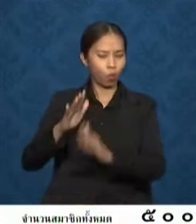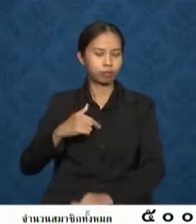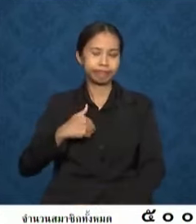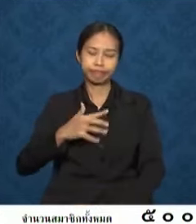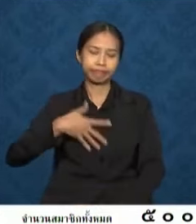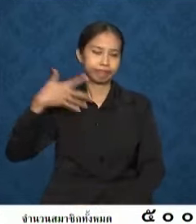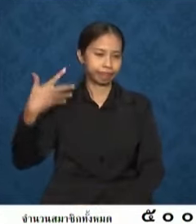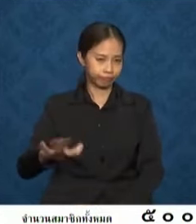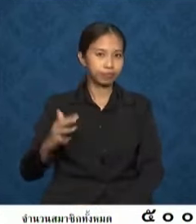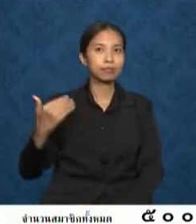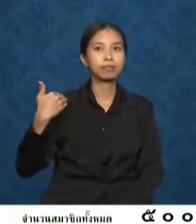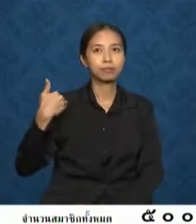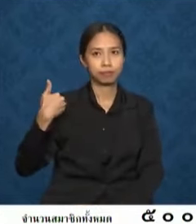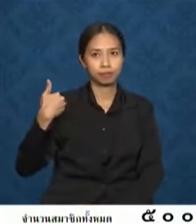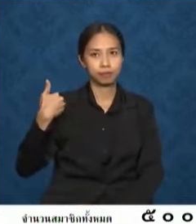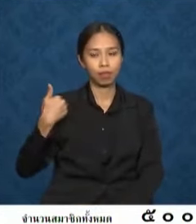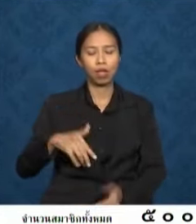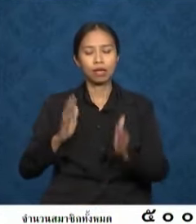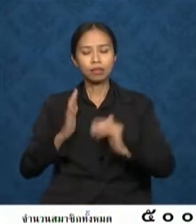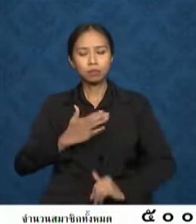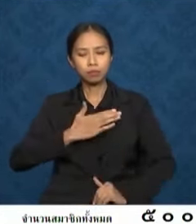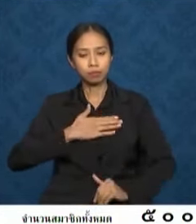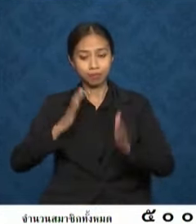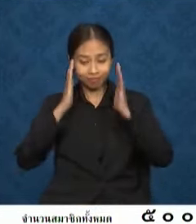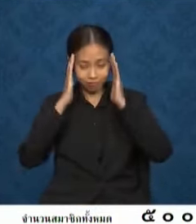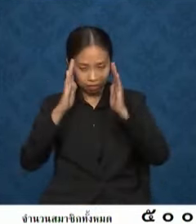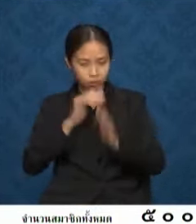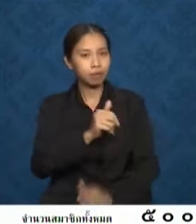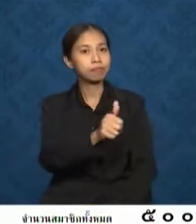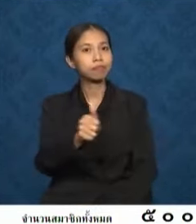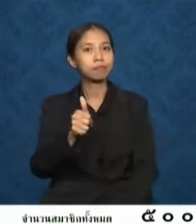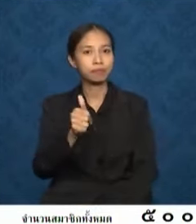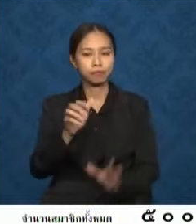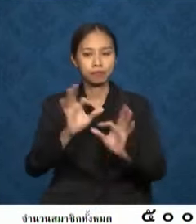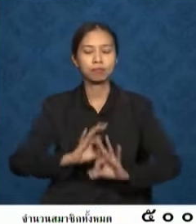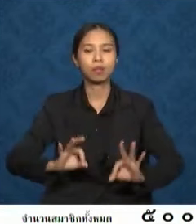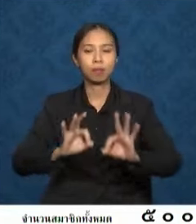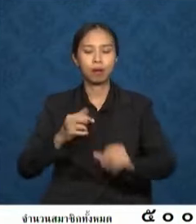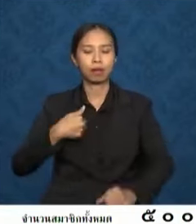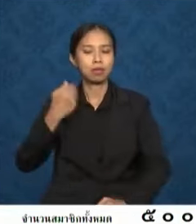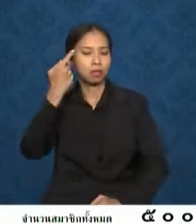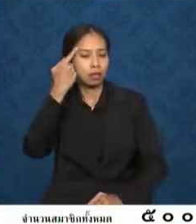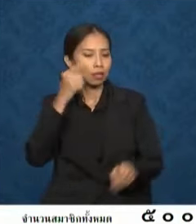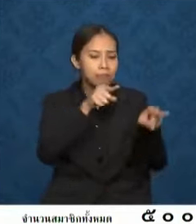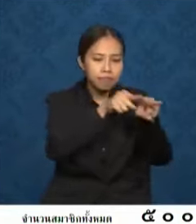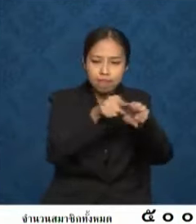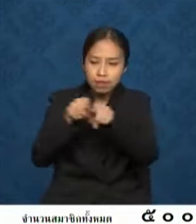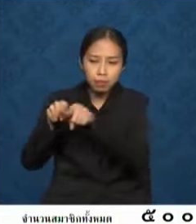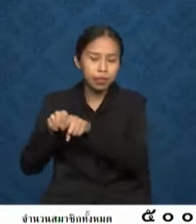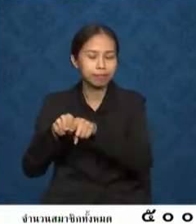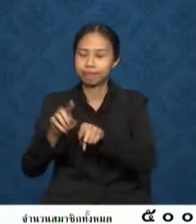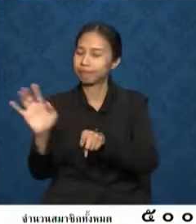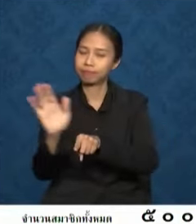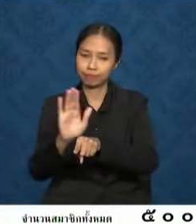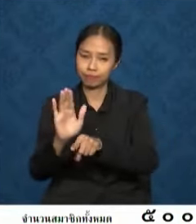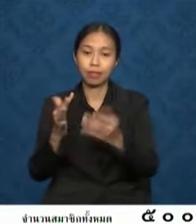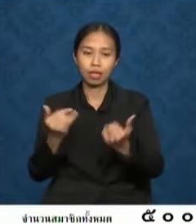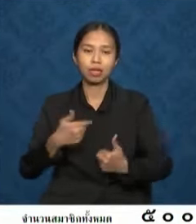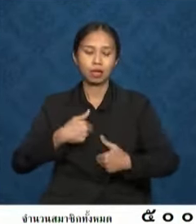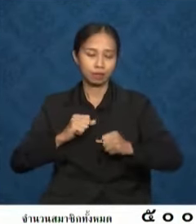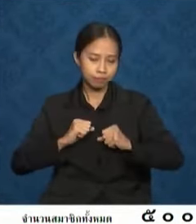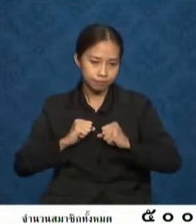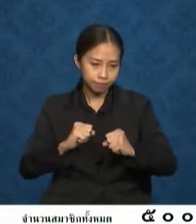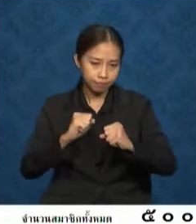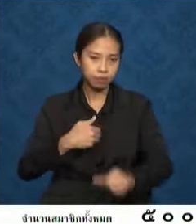ก็ตามคนที่ปรารถนาดีครับท่านประธานไม่จำเป็นต้องเห็นตรงกันในทุกเรื่องการกล้าที่